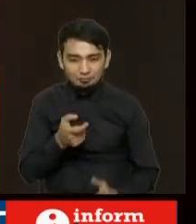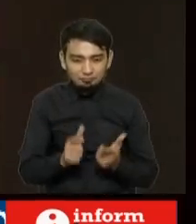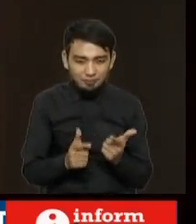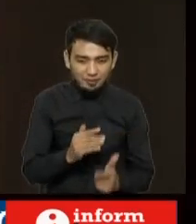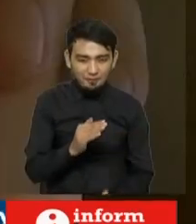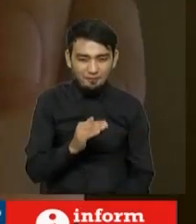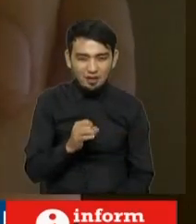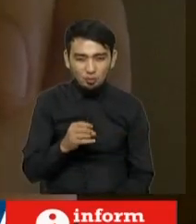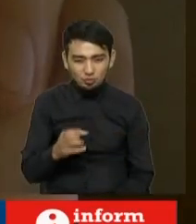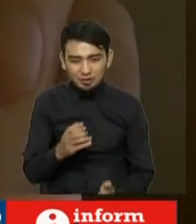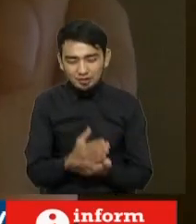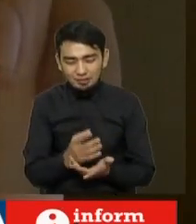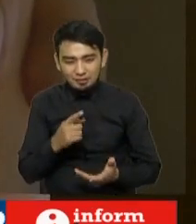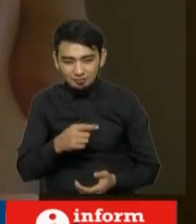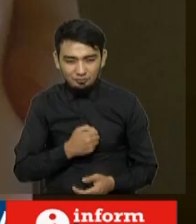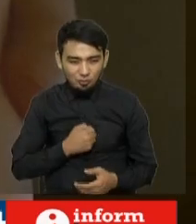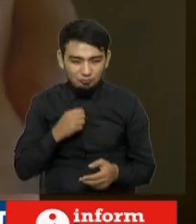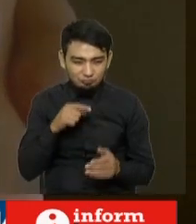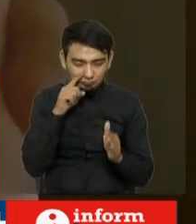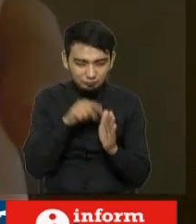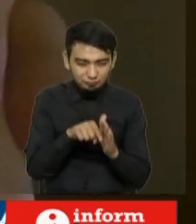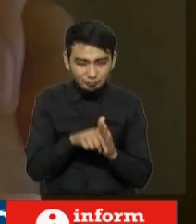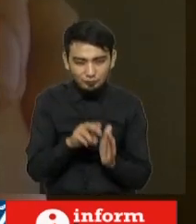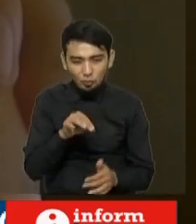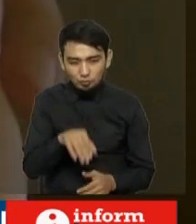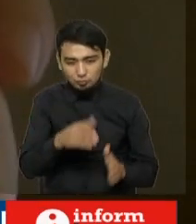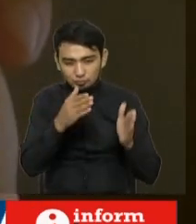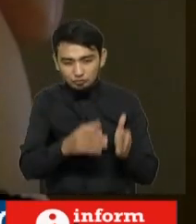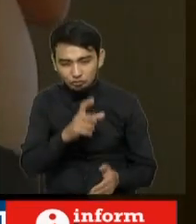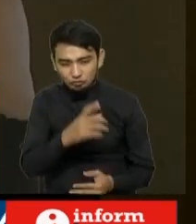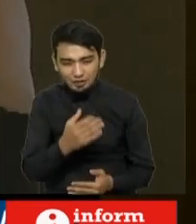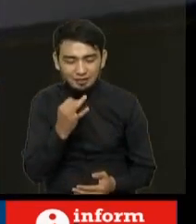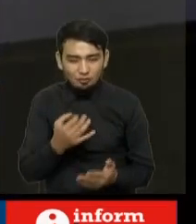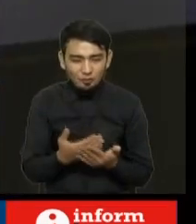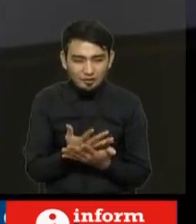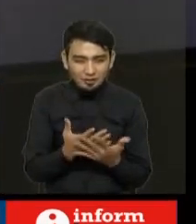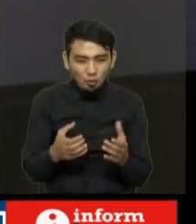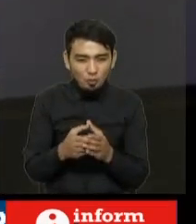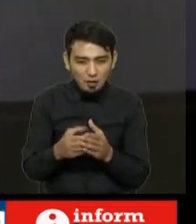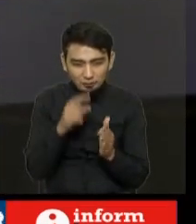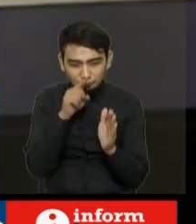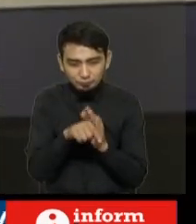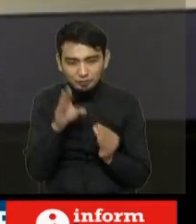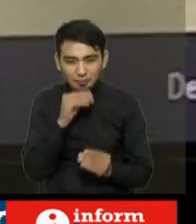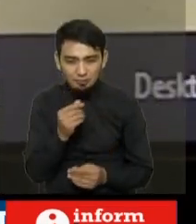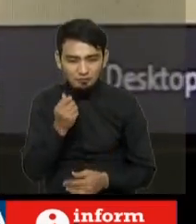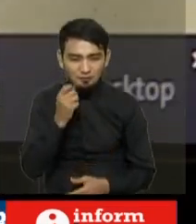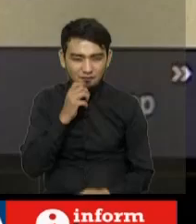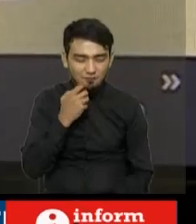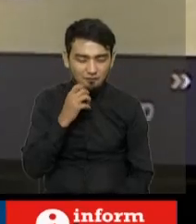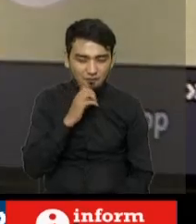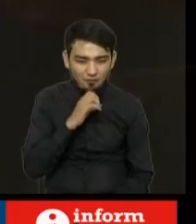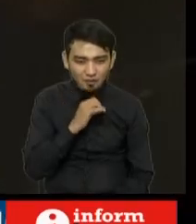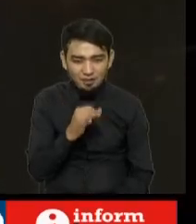продаже персональных данных. Злоумышленники получают доступ к личной и корпоративной информации, включая учетные записи и